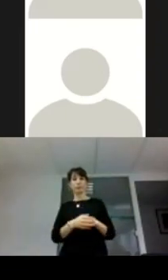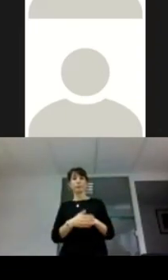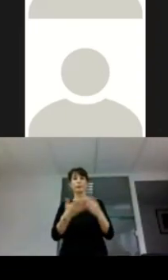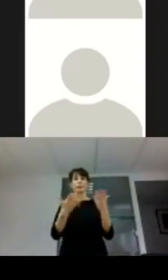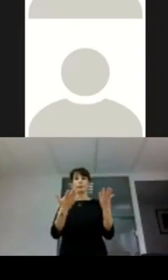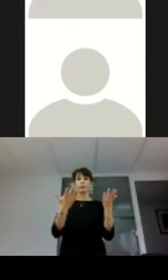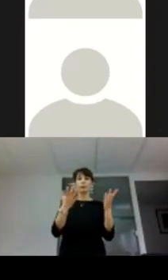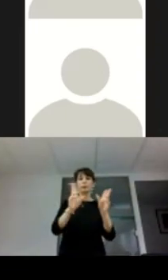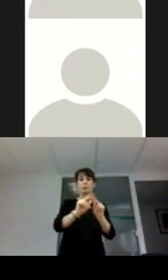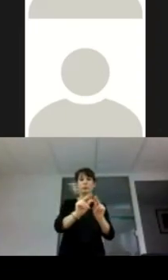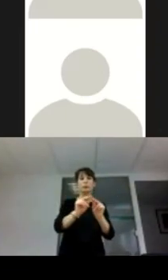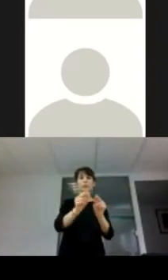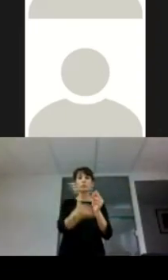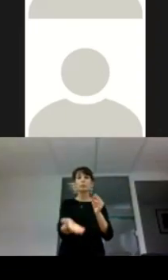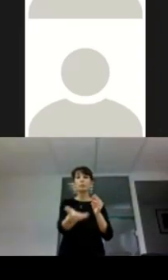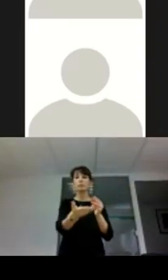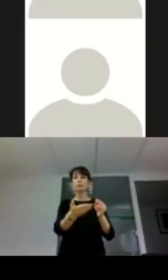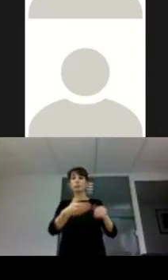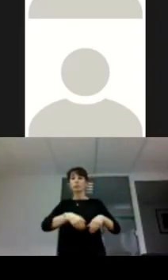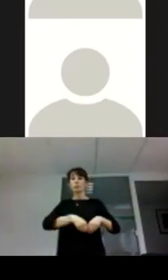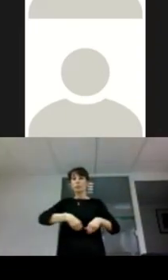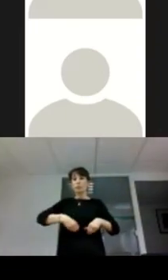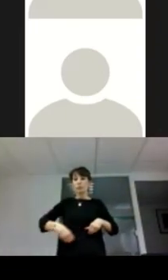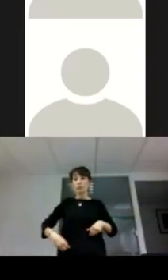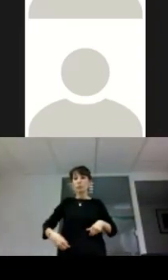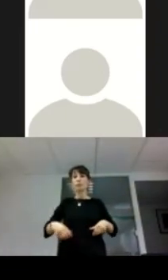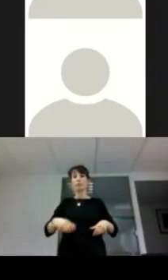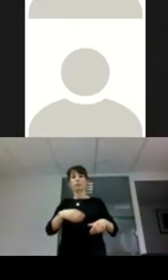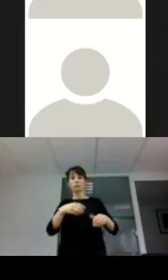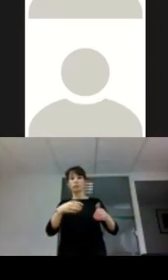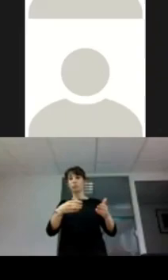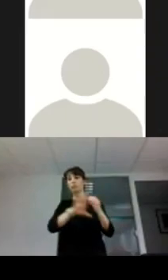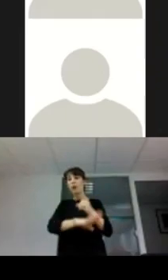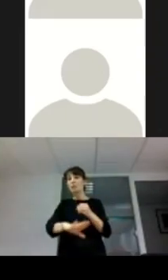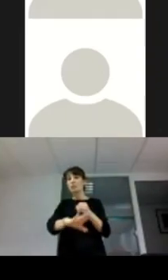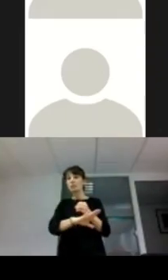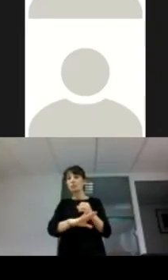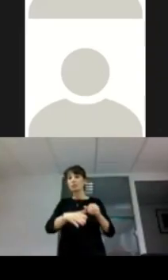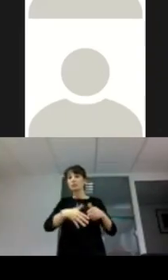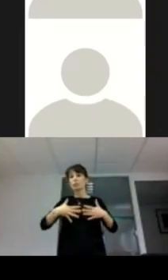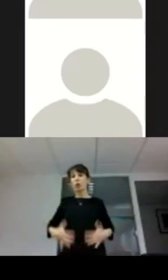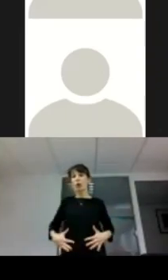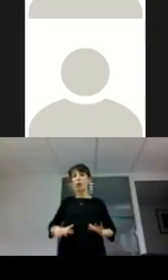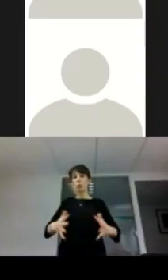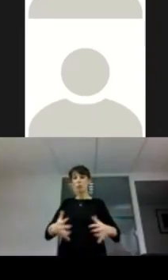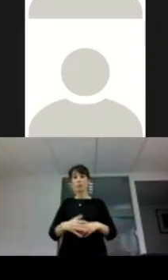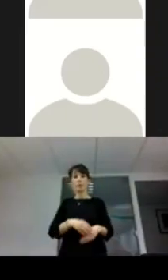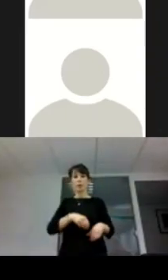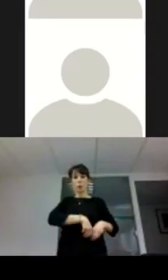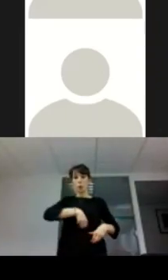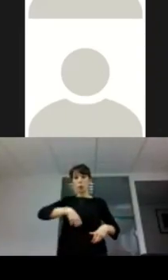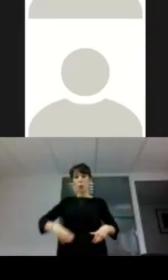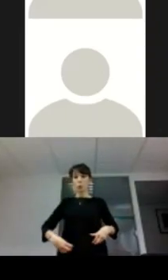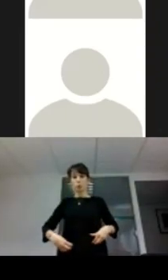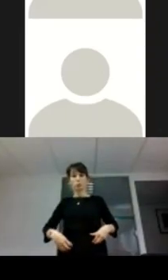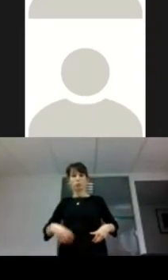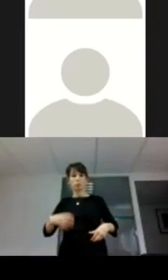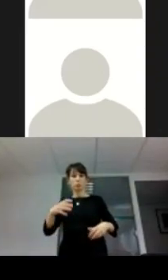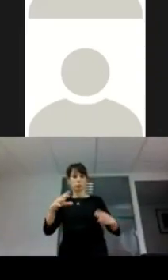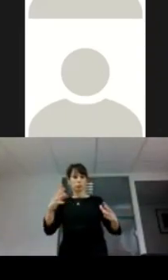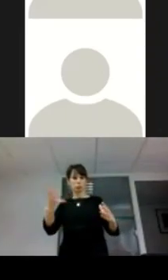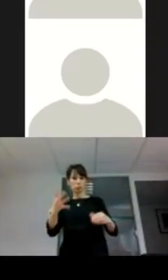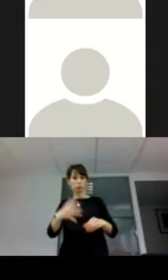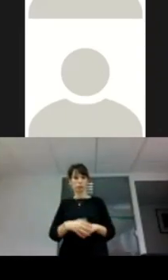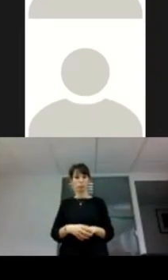Diapositive suivante, s'il te plaît. Alors, pour vous expliquer un petit peu les bases anatomiques de cette chirurgie, il faut bien comprendre ce que